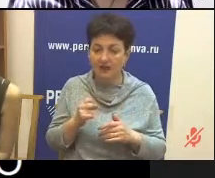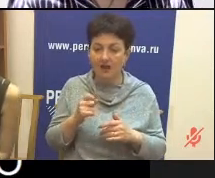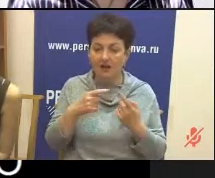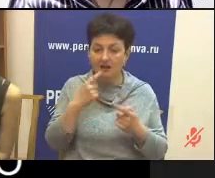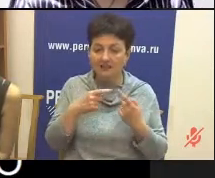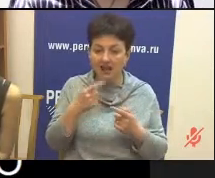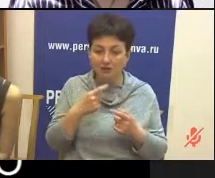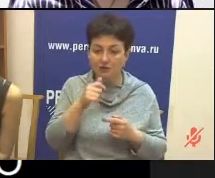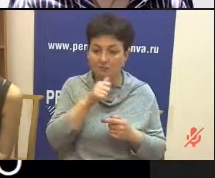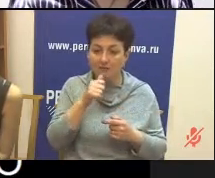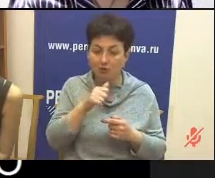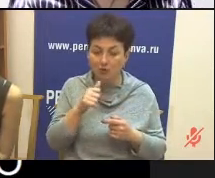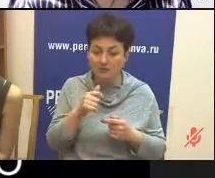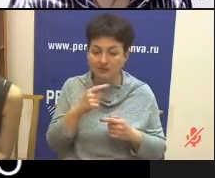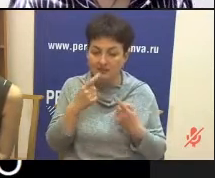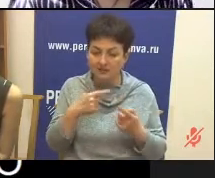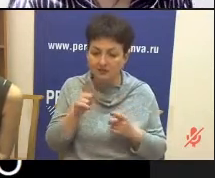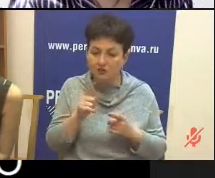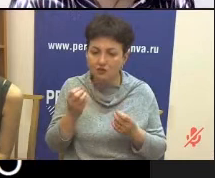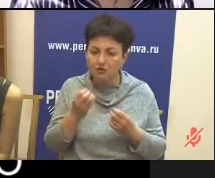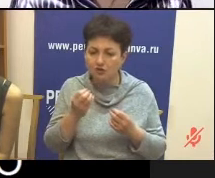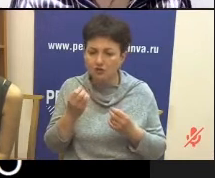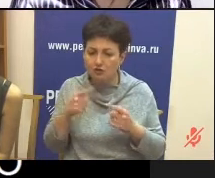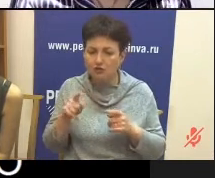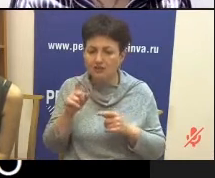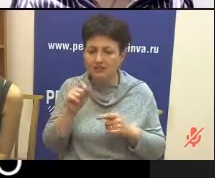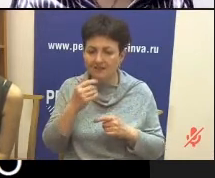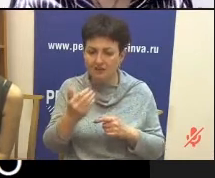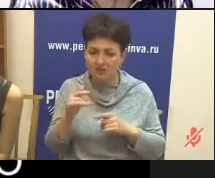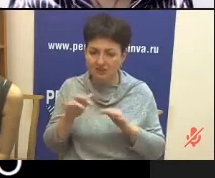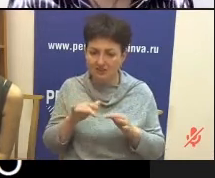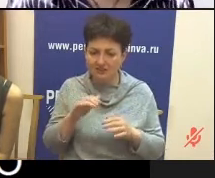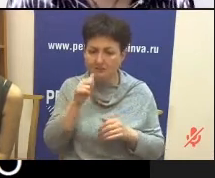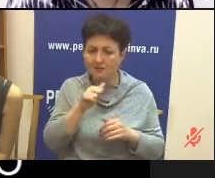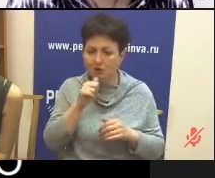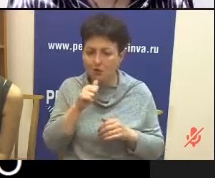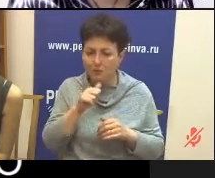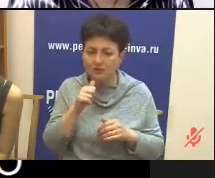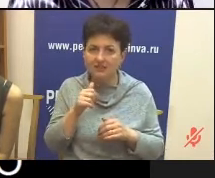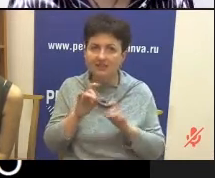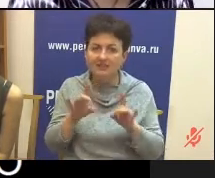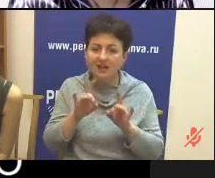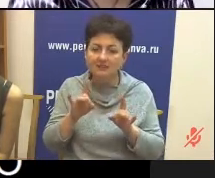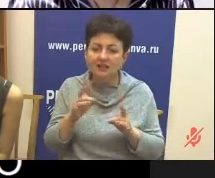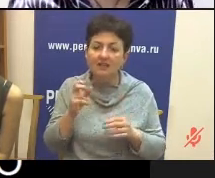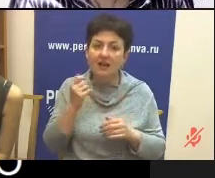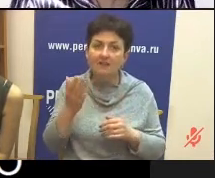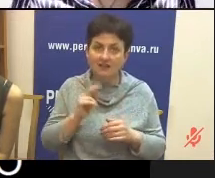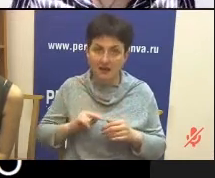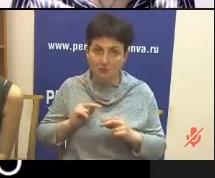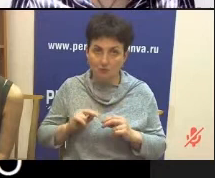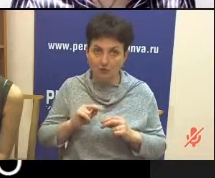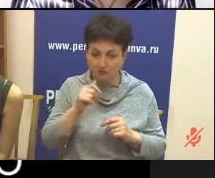называется, вызвать на разговор, попробуйте показать ему что-то еще, что стоит за деятельностью вашего фонда,